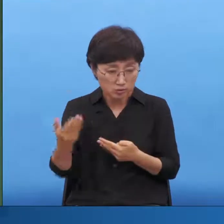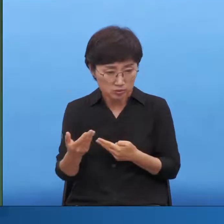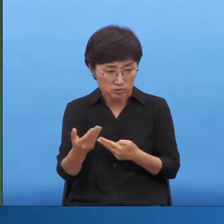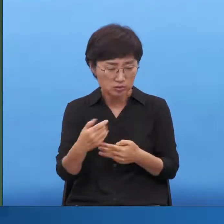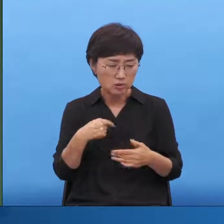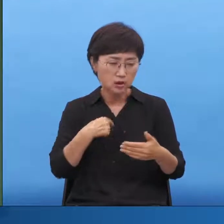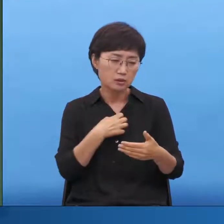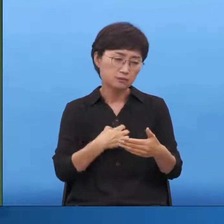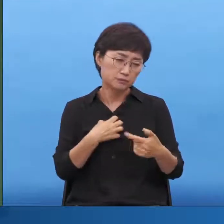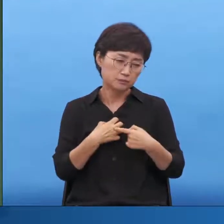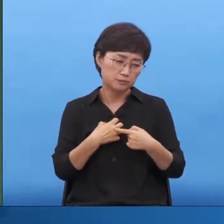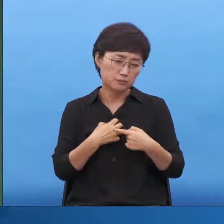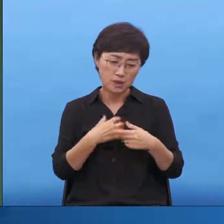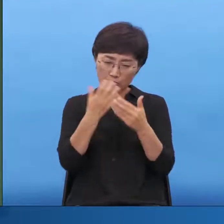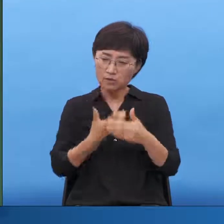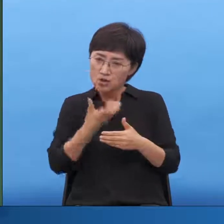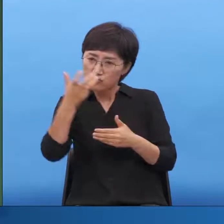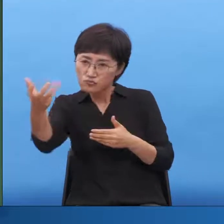렘넌트